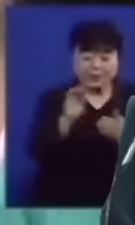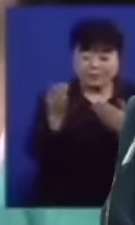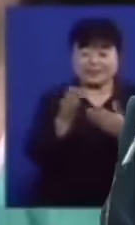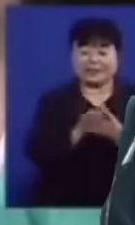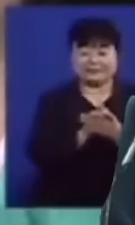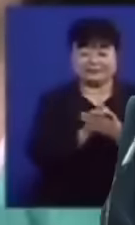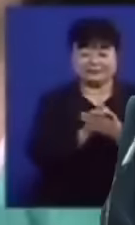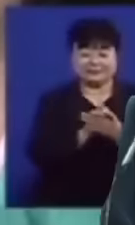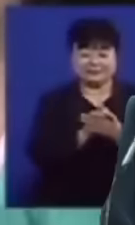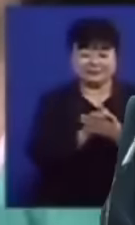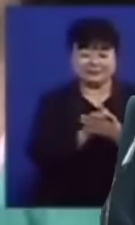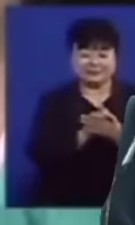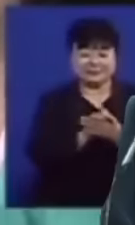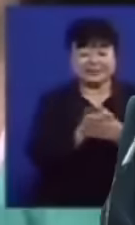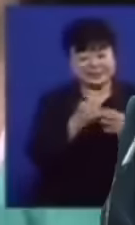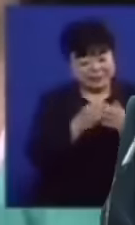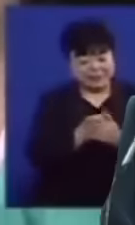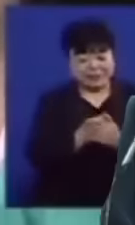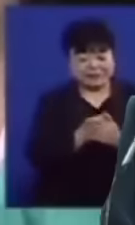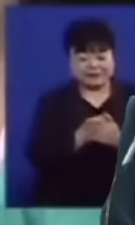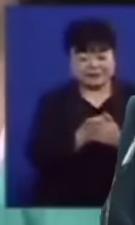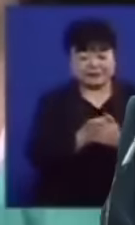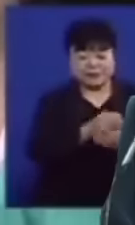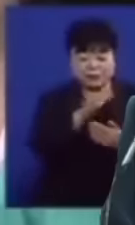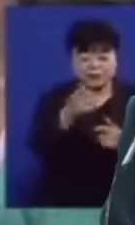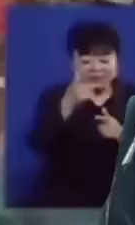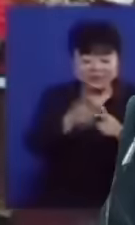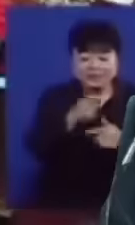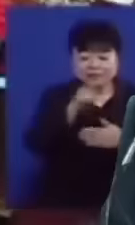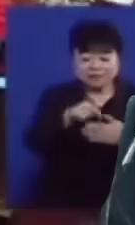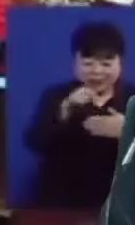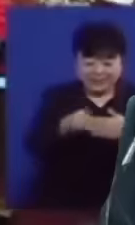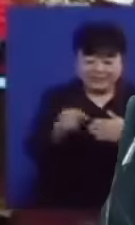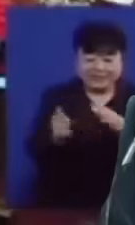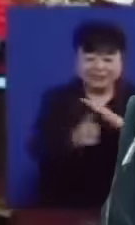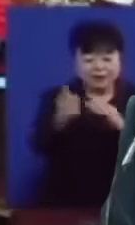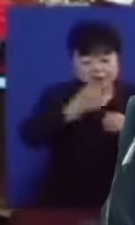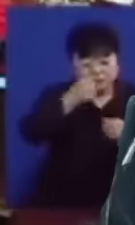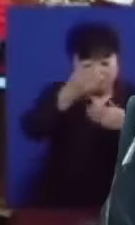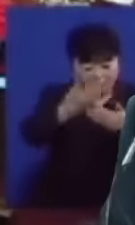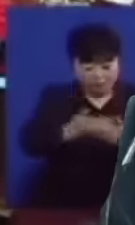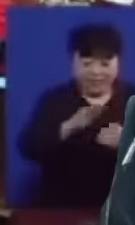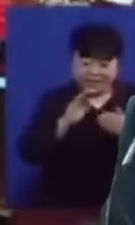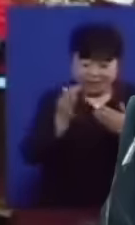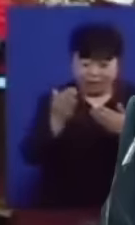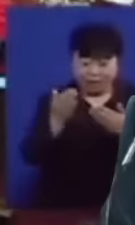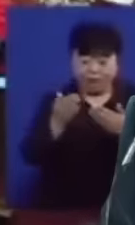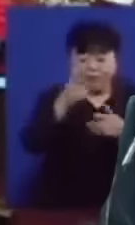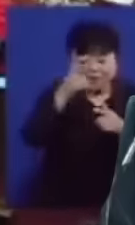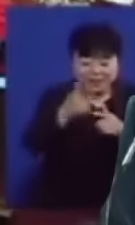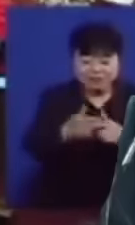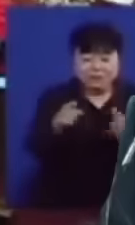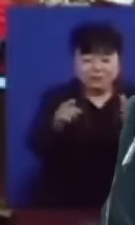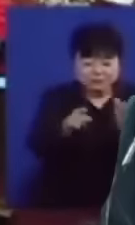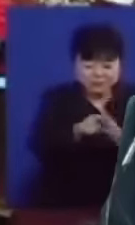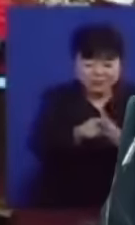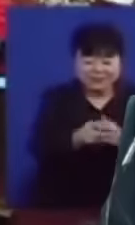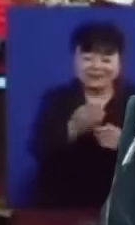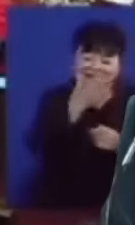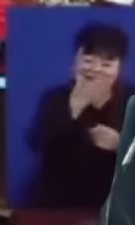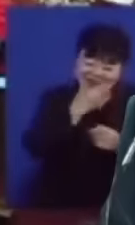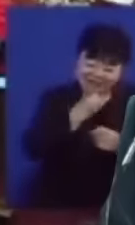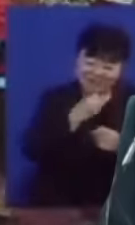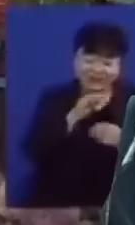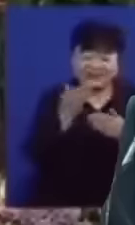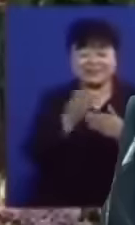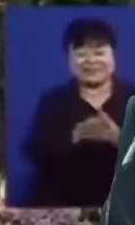것입니다. 그렇기 때문에 우리는 예수님 안에서 희망과 꿈을 얻게 되므로 예수님 믿는 것이 그렇게 행복한